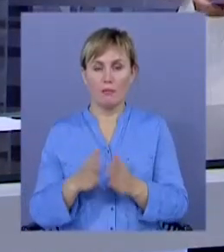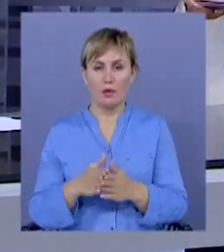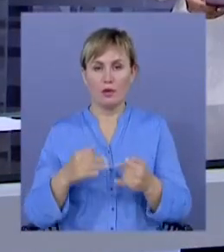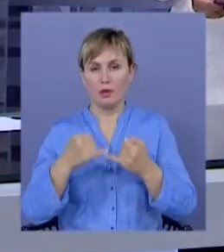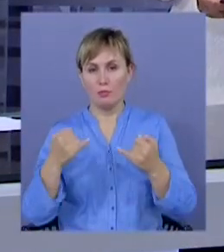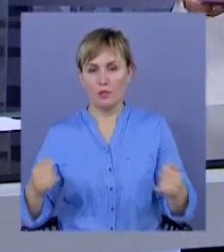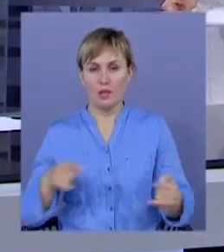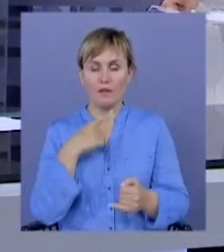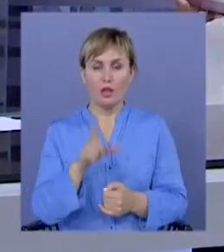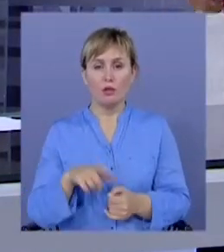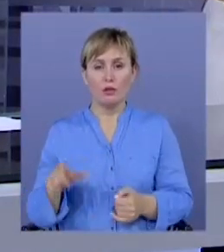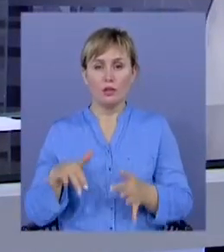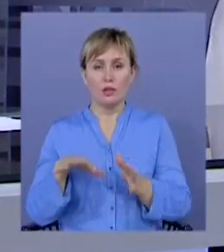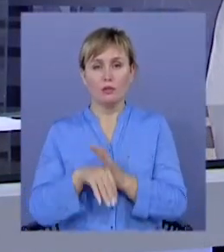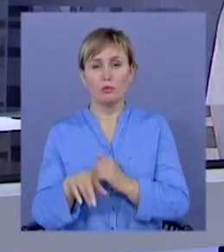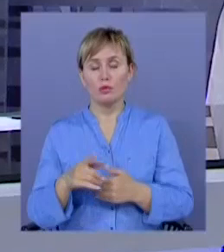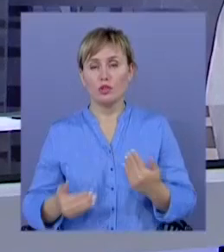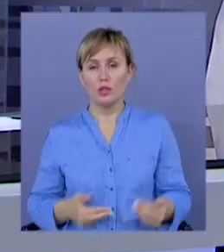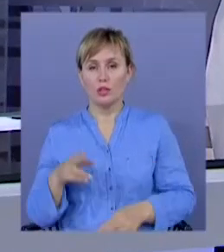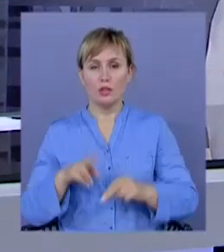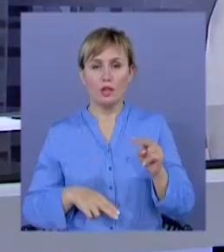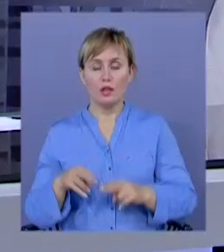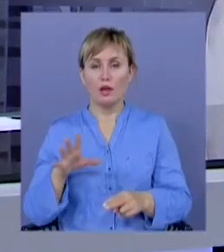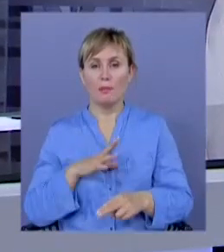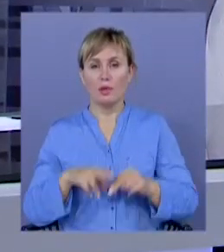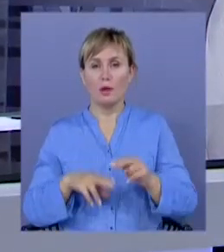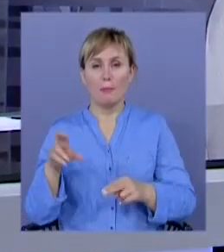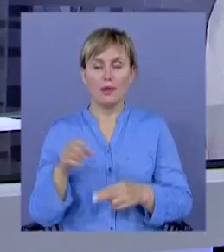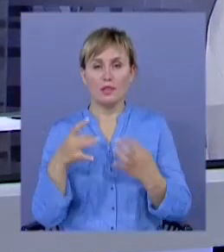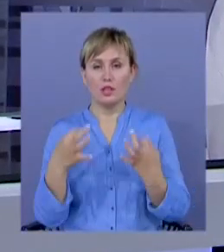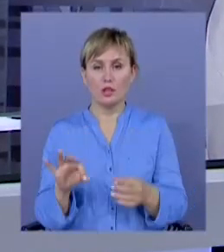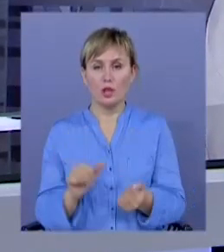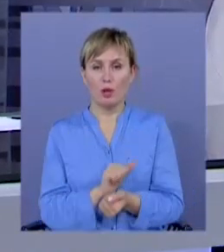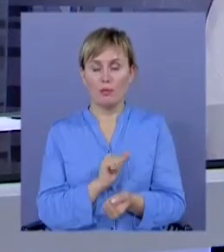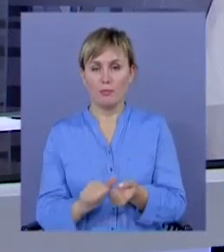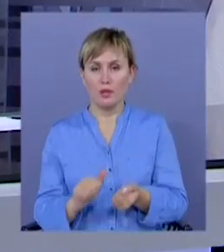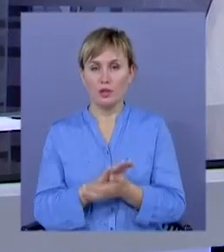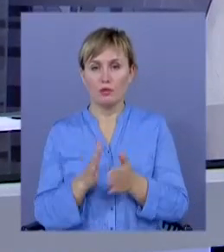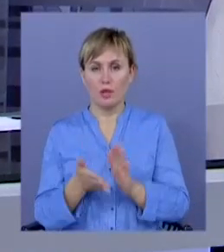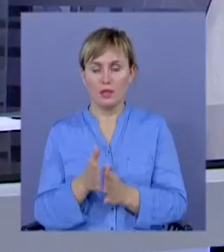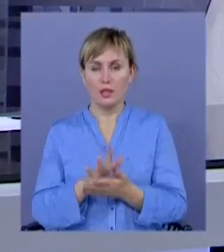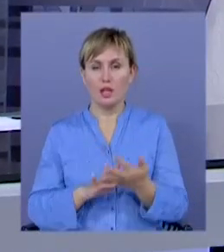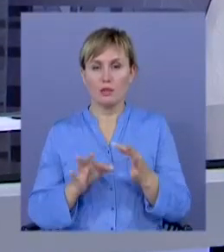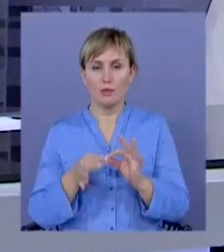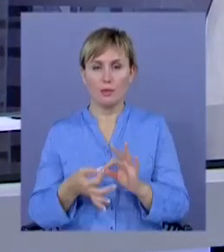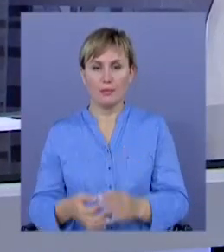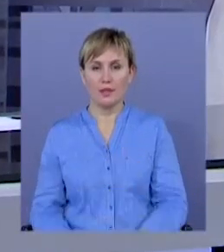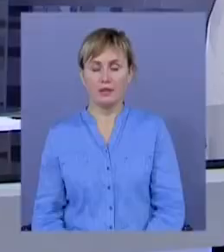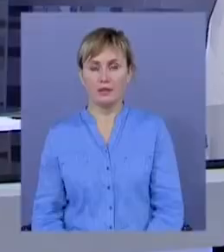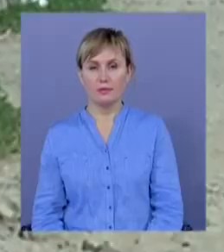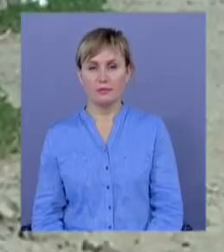коммуникации, говорят люди. Дело в том, что жилые строения были возведены без разрешительных документов. В ситуации разбиралась Жадыра